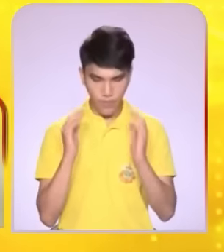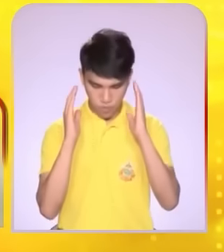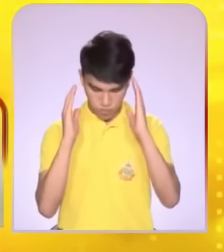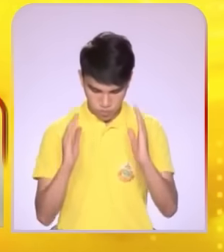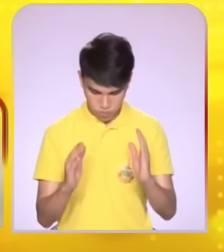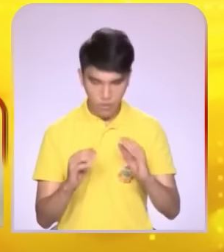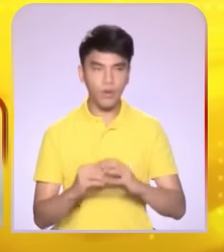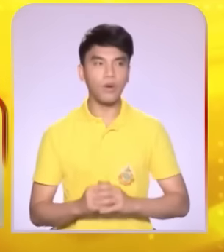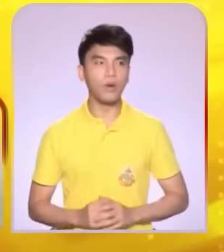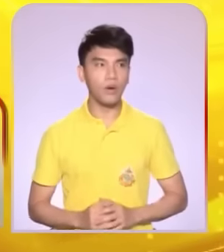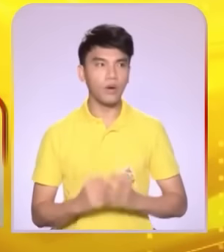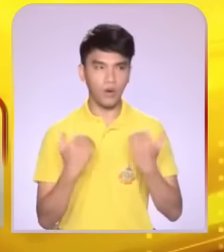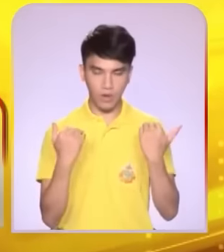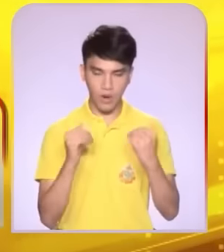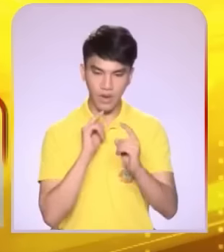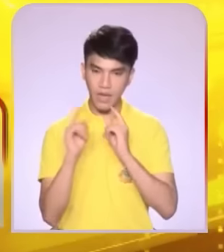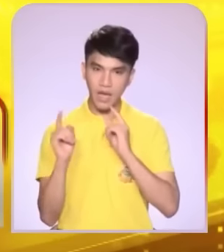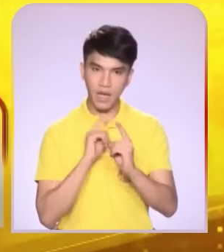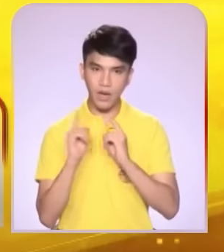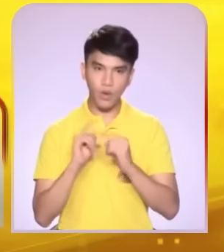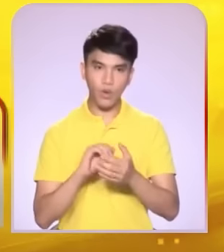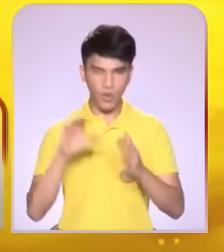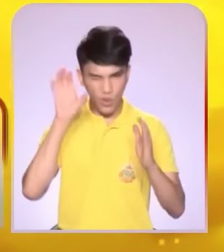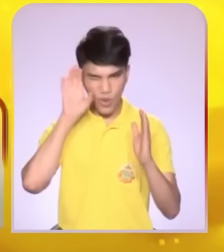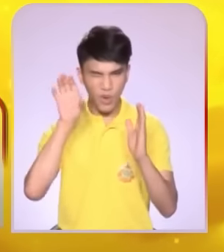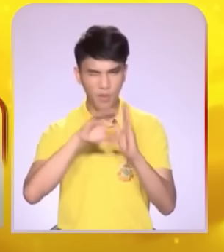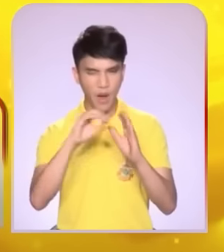ากับบอสท่านนี้ในการสนทนามีสไลด์ขึ้นจ